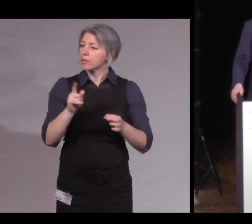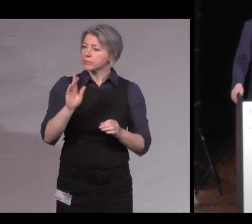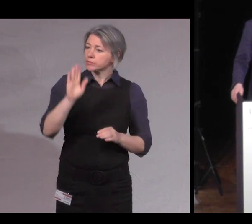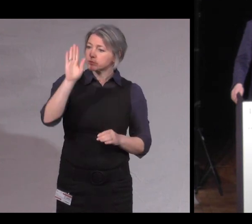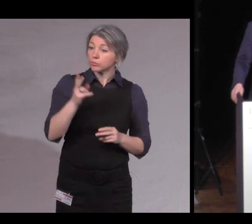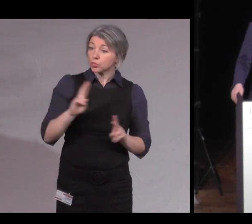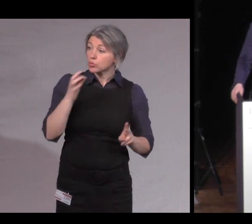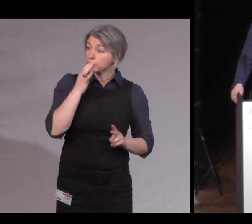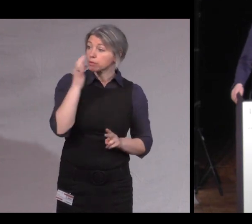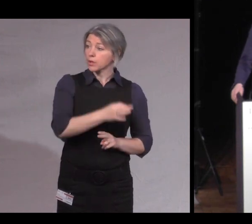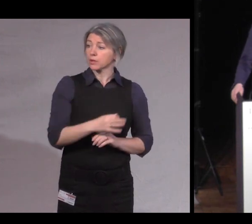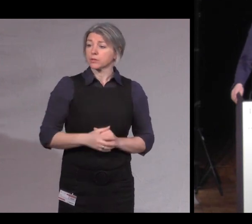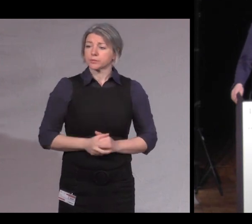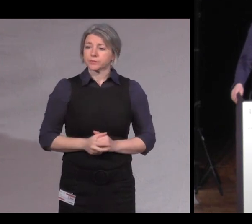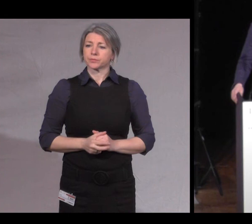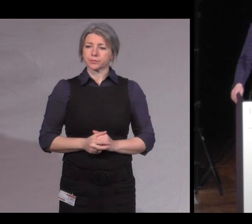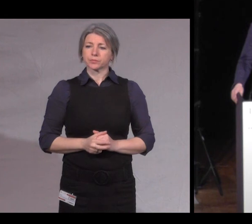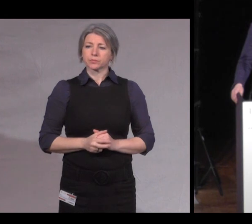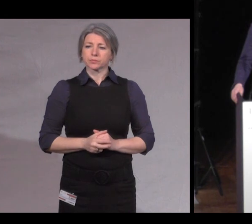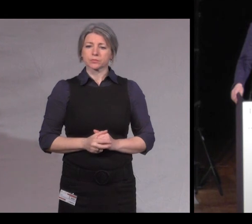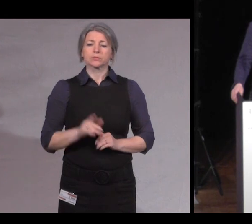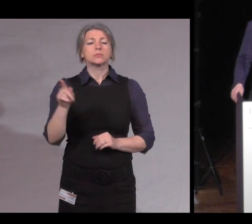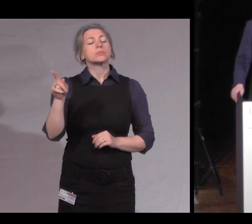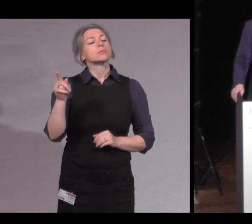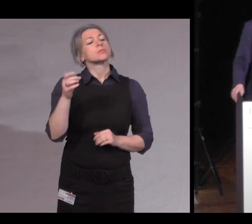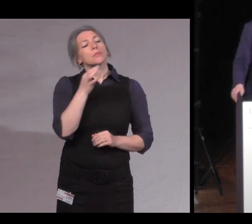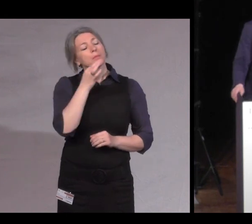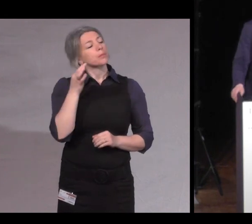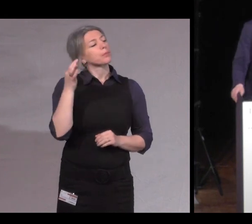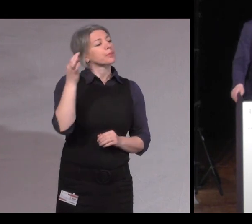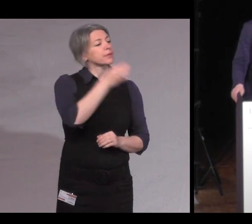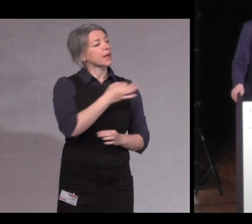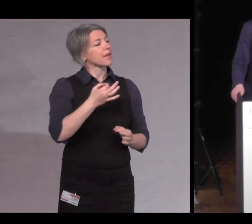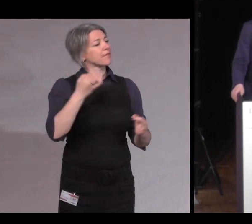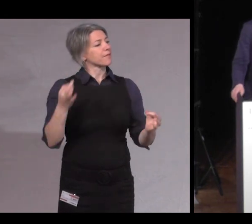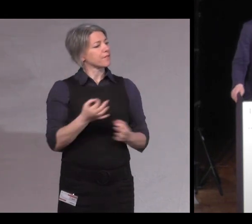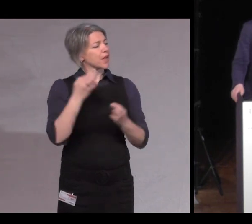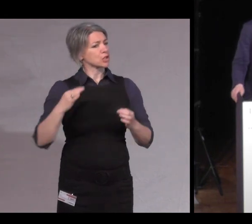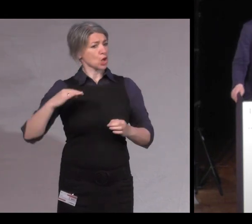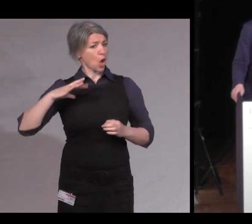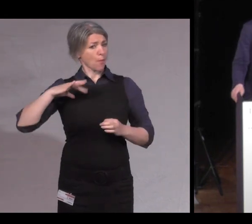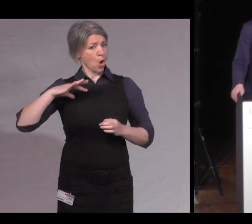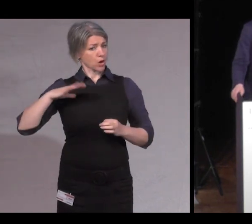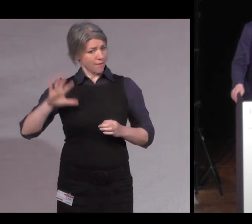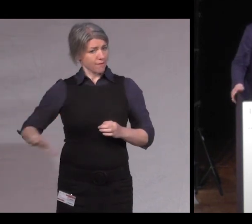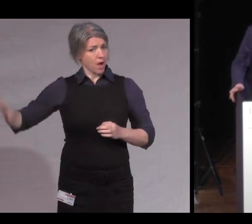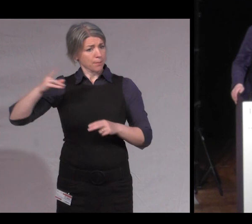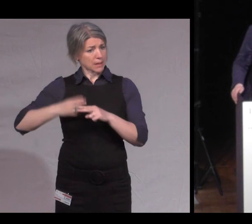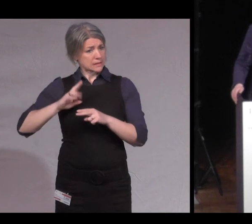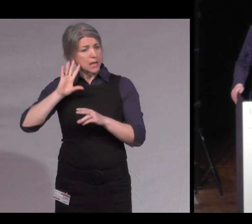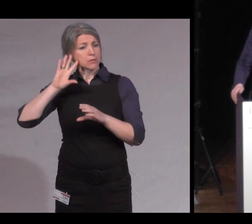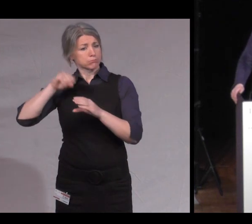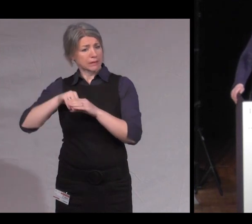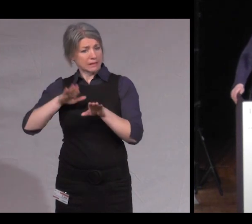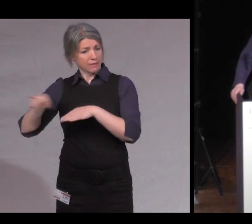dotaz? Magister Roman Herring se ptá, proč pacienti z Moravy nemohou do Kladru? Je